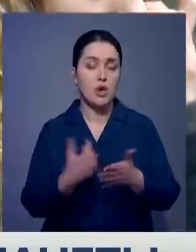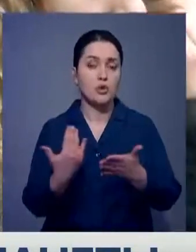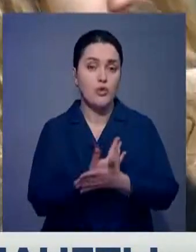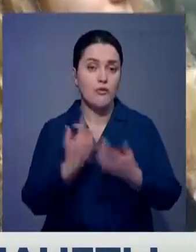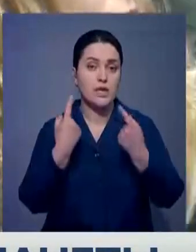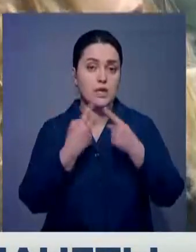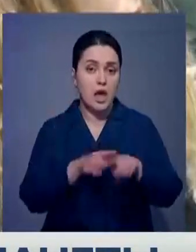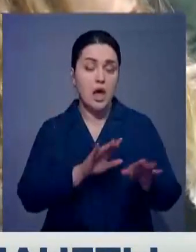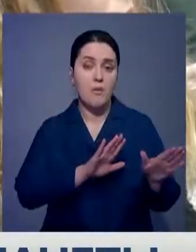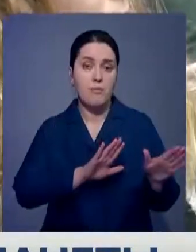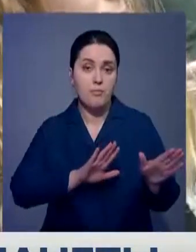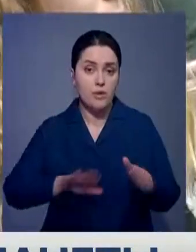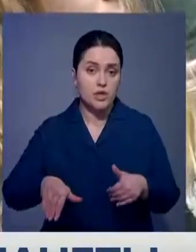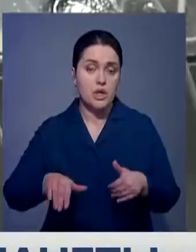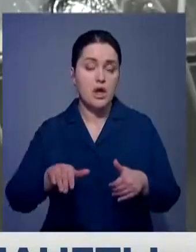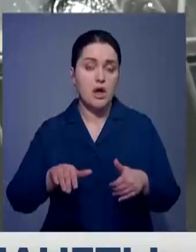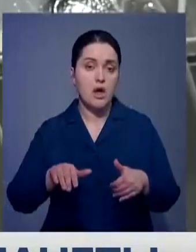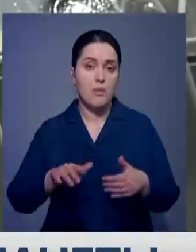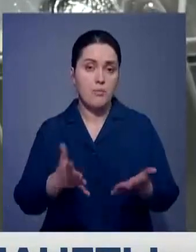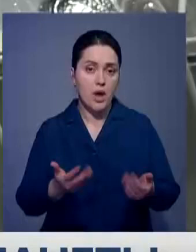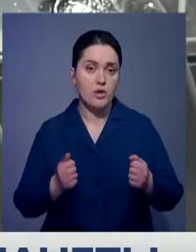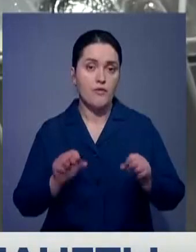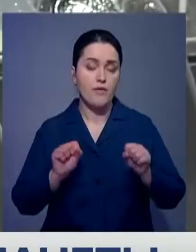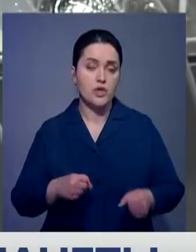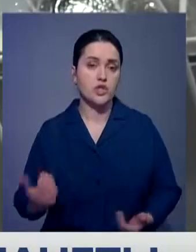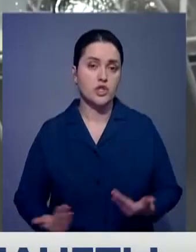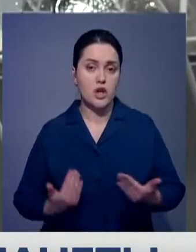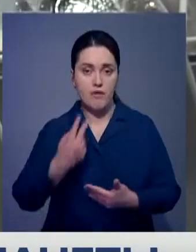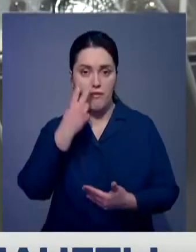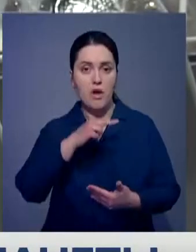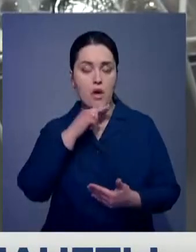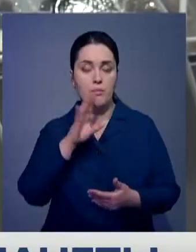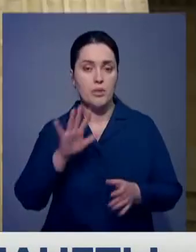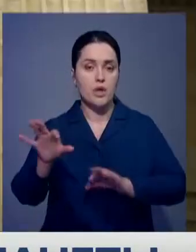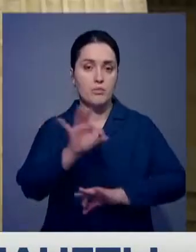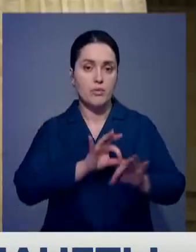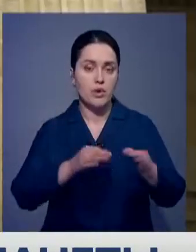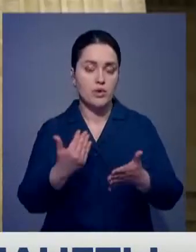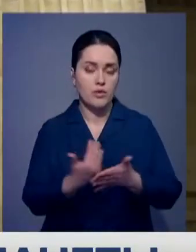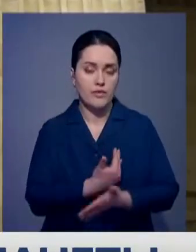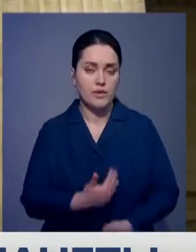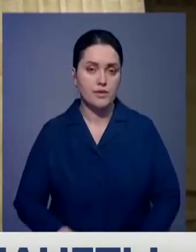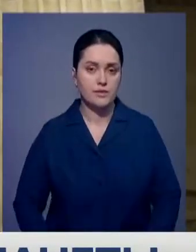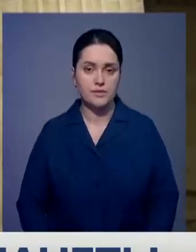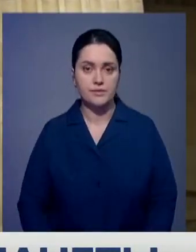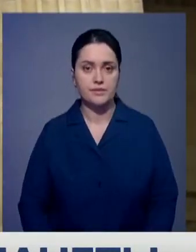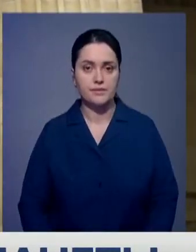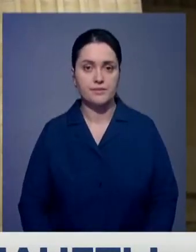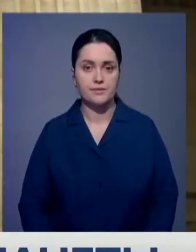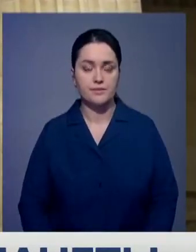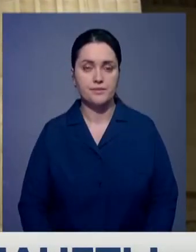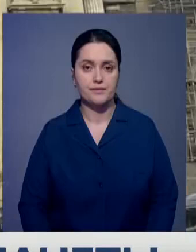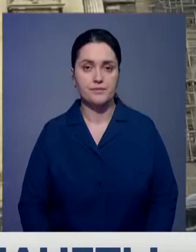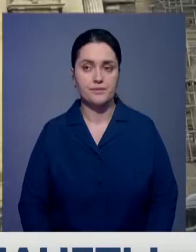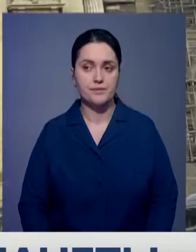уже после широкая публика получит возможность увидеть вживую самые экологичные стартапы. Алия Сыздыкова, Руслан Умиржан, Хабар 24,